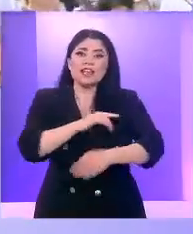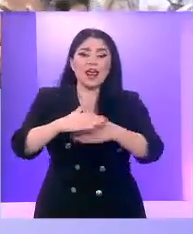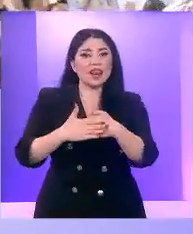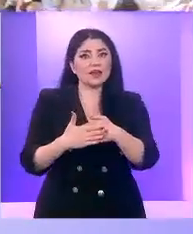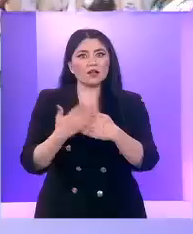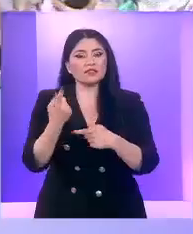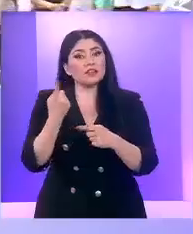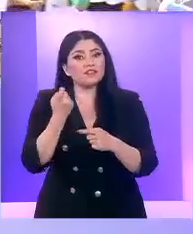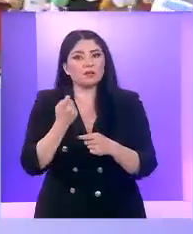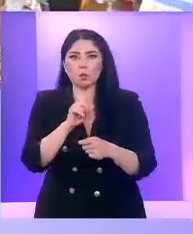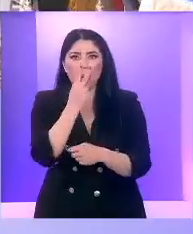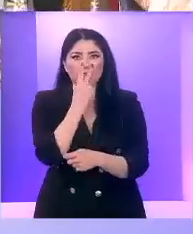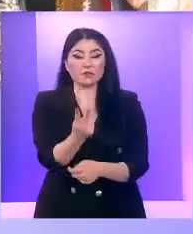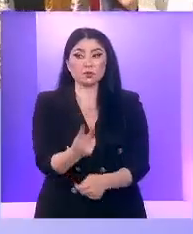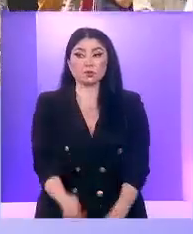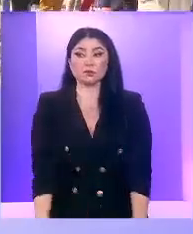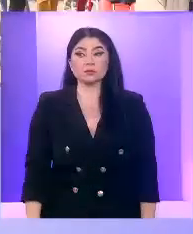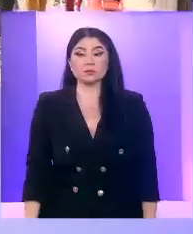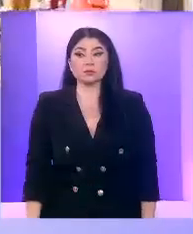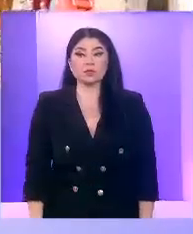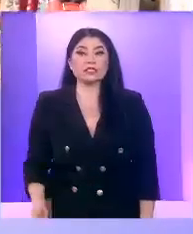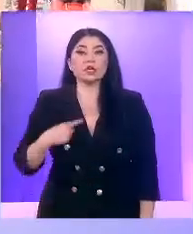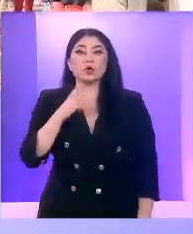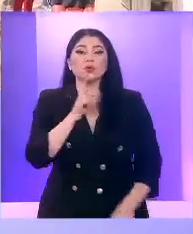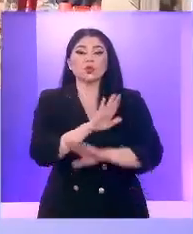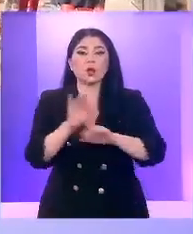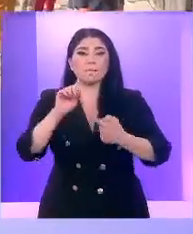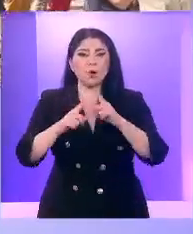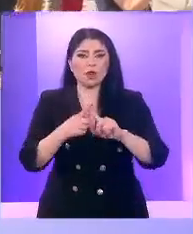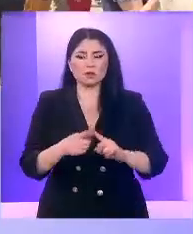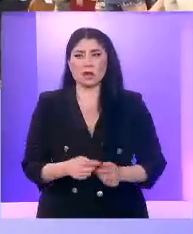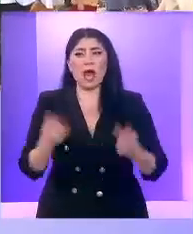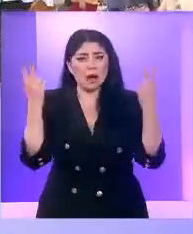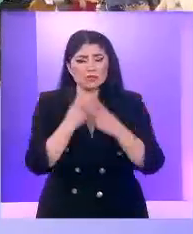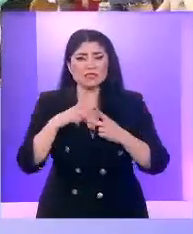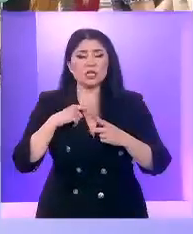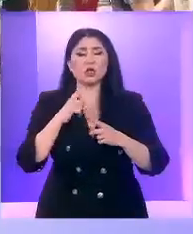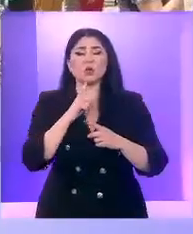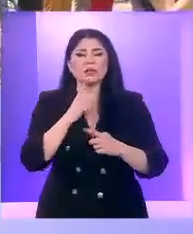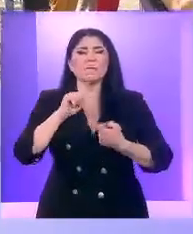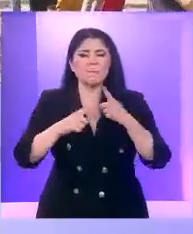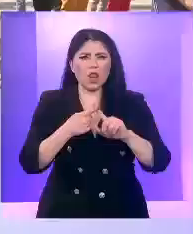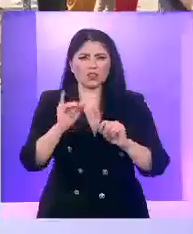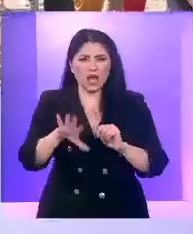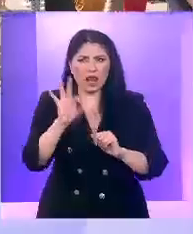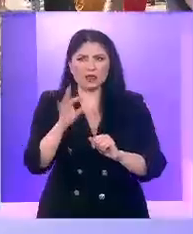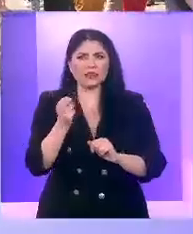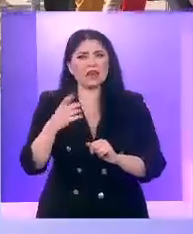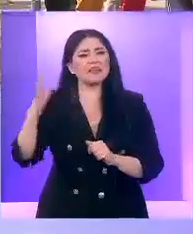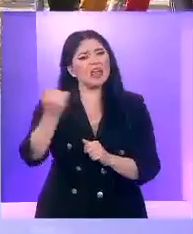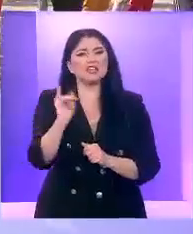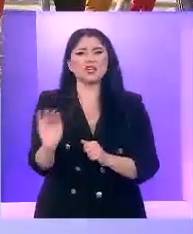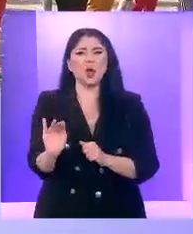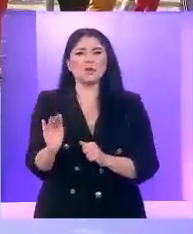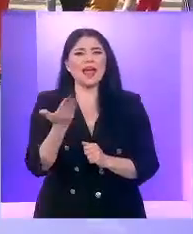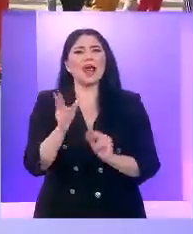luminate dă și Ovidius. Eu n-am văzut. Sunt numiți numai politic. Eu înțeleg, ministrul e numit politic, dar pe lângă jurul tău, ia niște copii de ăștia